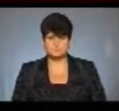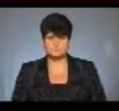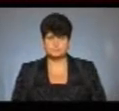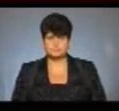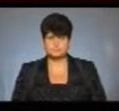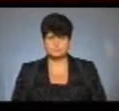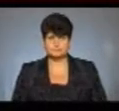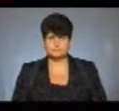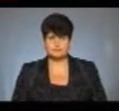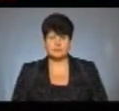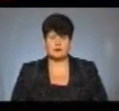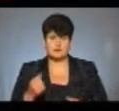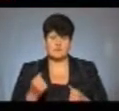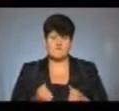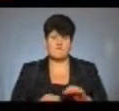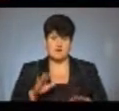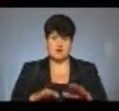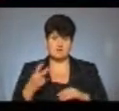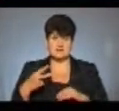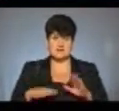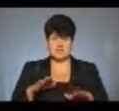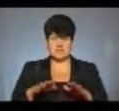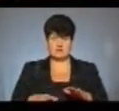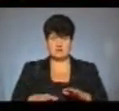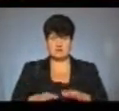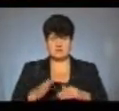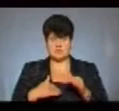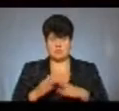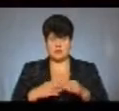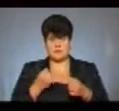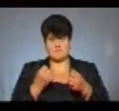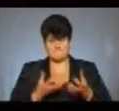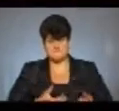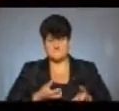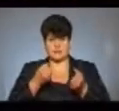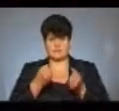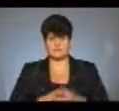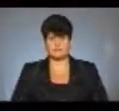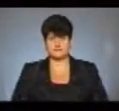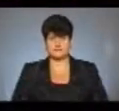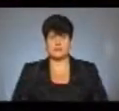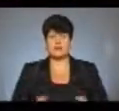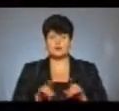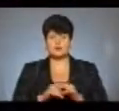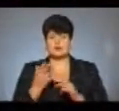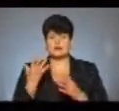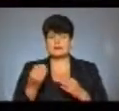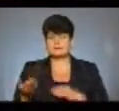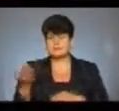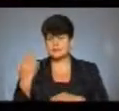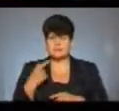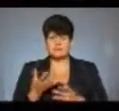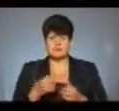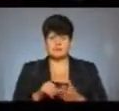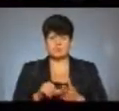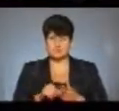Груз важить 20 кг. З допомогою сили рук маємо його витягнути наверх. Також кілька днів тому Святослав взяв